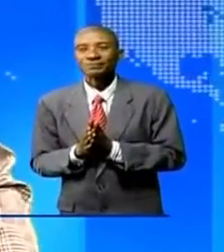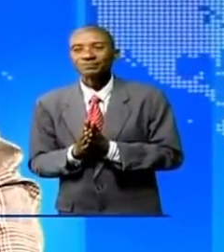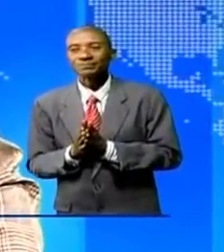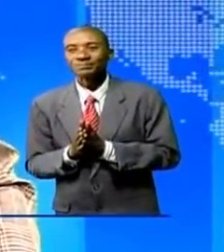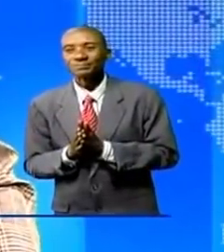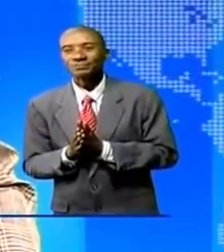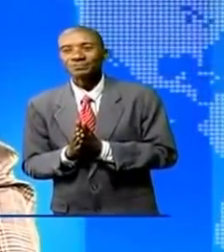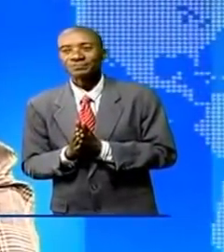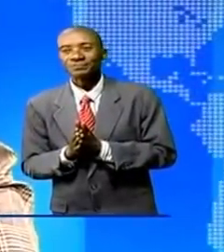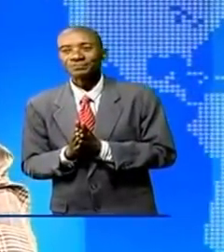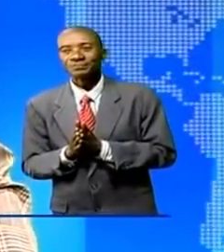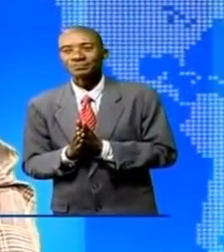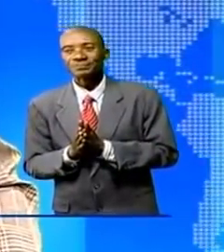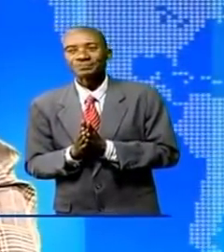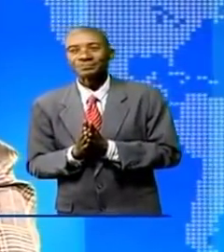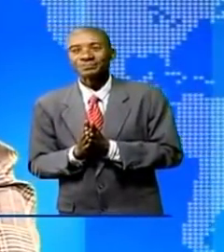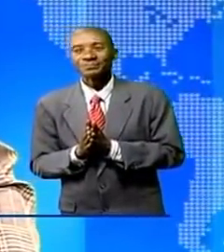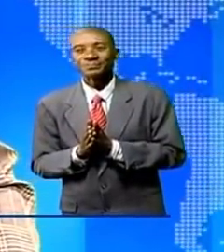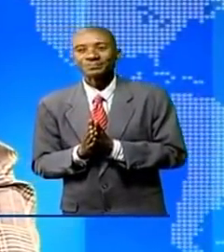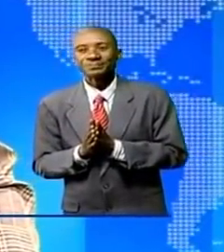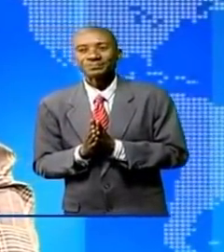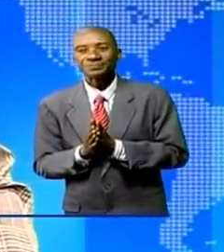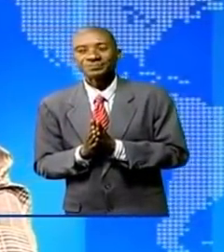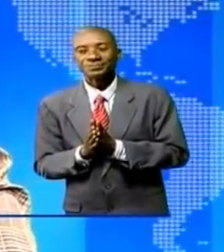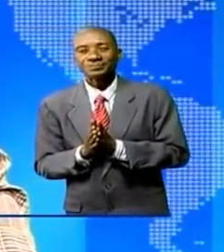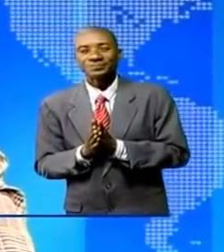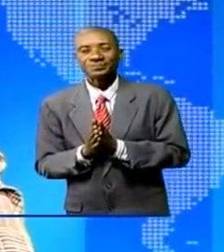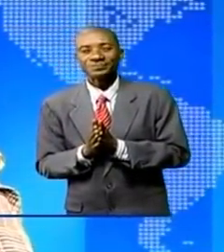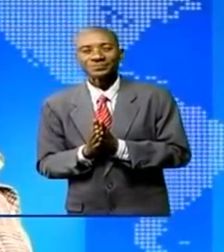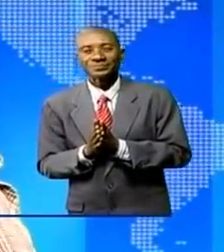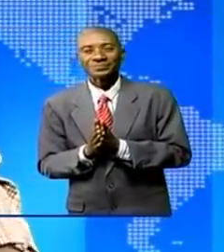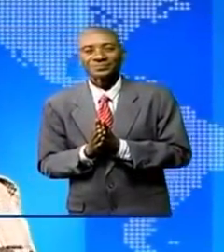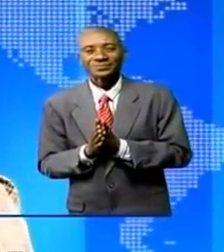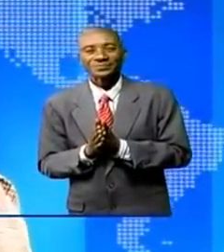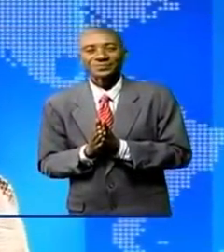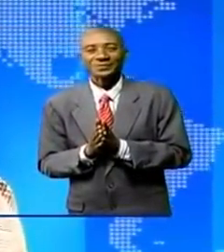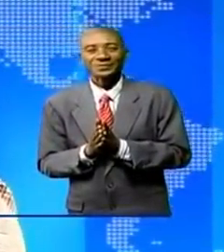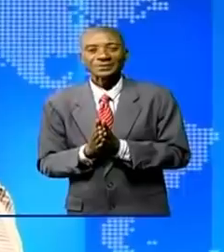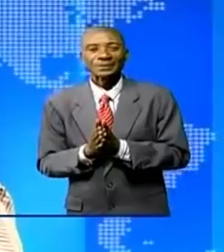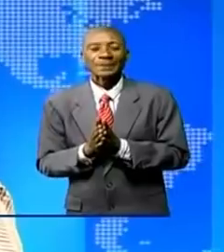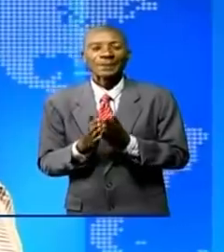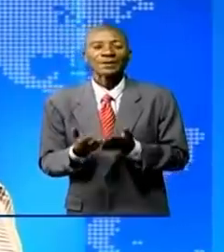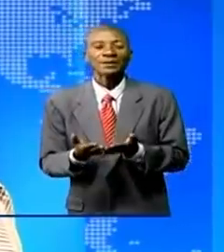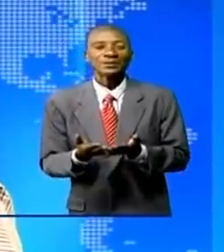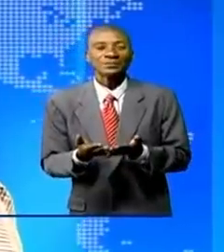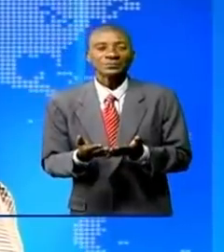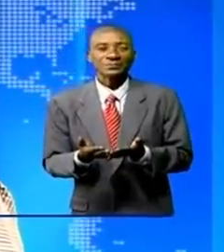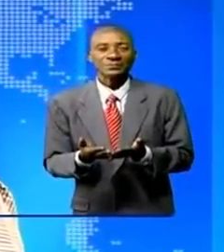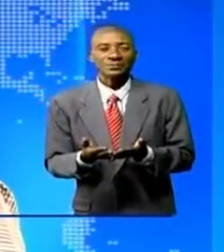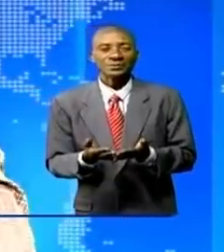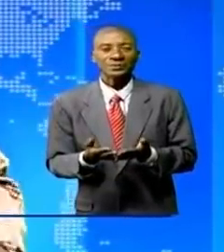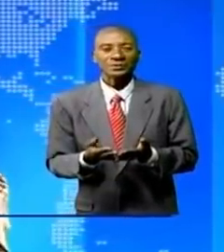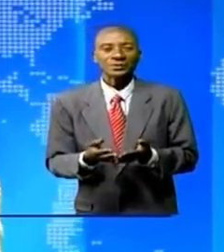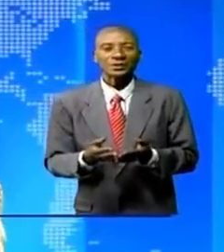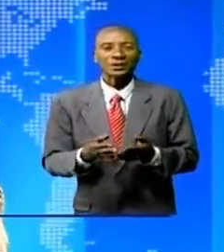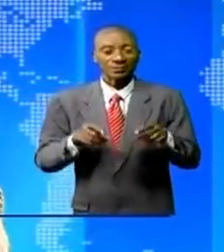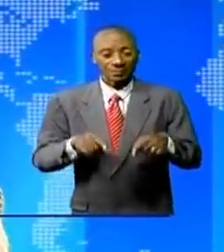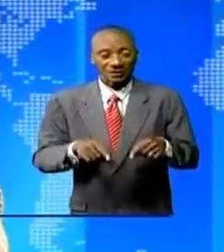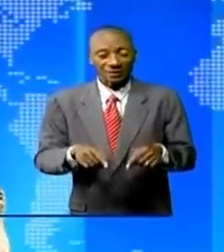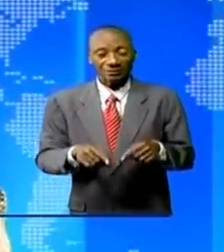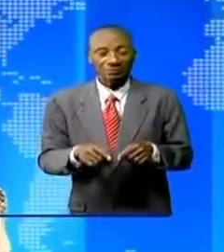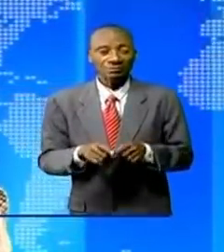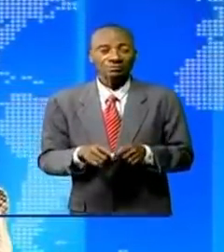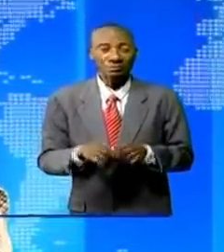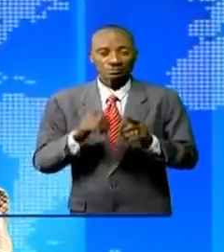nom a fredonné dans la célèbre chanson Indépendance Tcha-Tcha. Jean-Didier Bolikango est l'un des pionniers